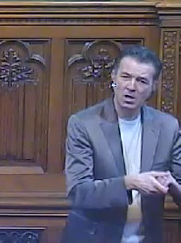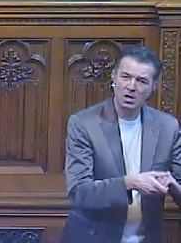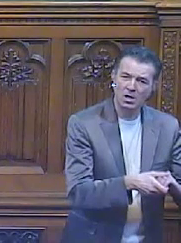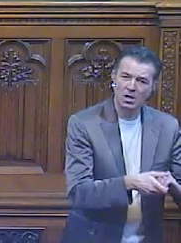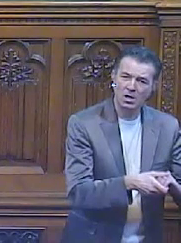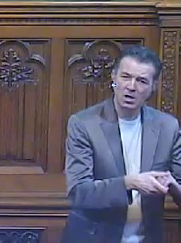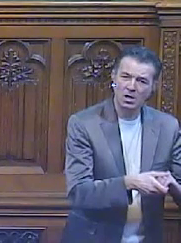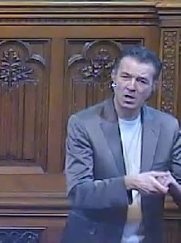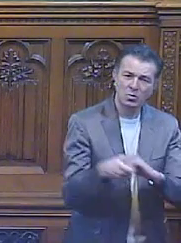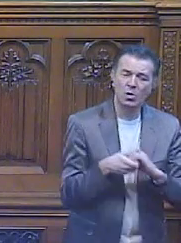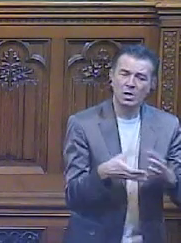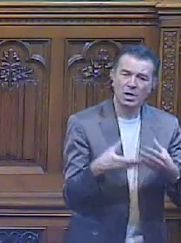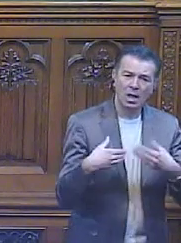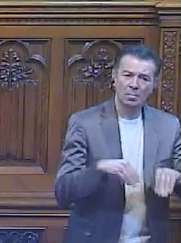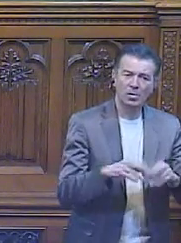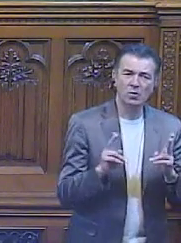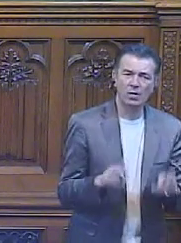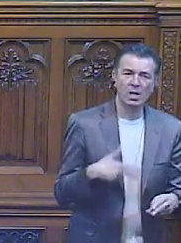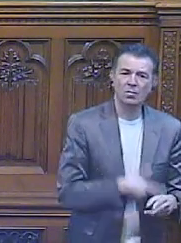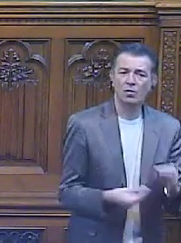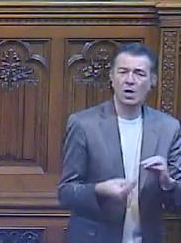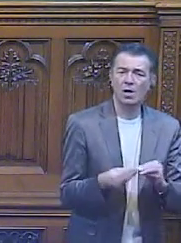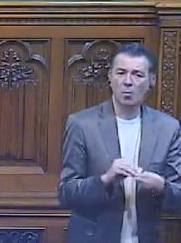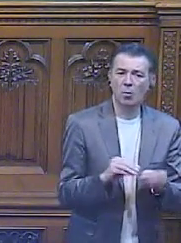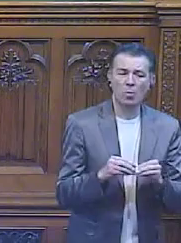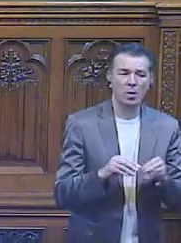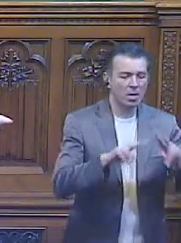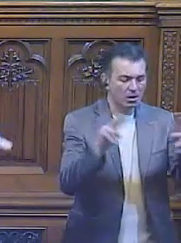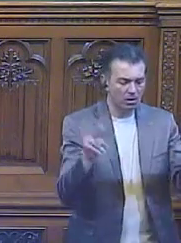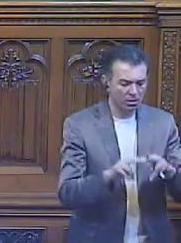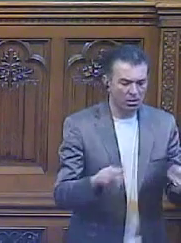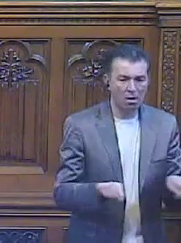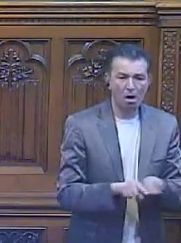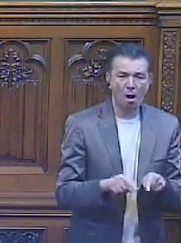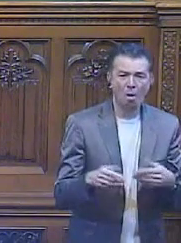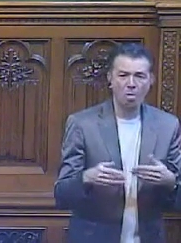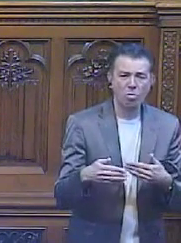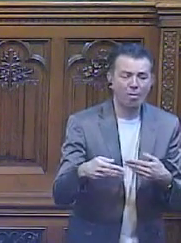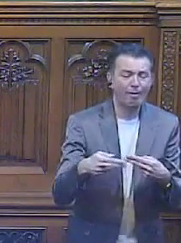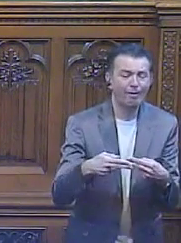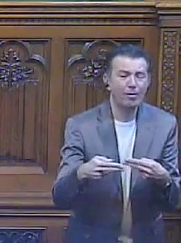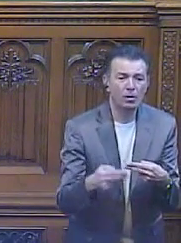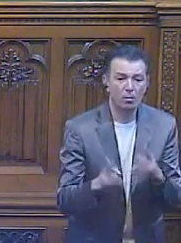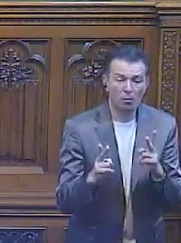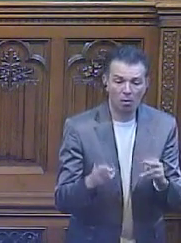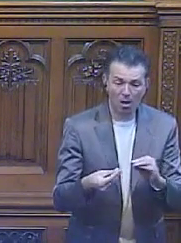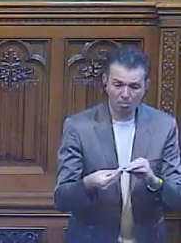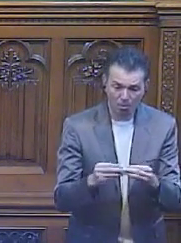unserer Solidargemeinschaft soziale Probleme weltweit oder auch nur im näheren Umkreis lösen.